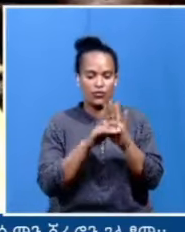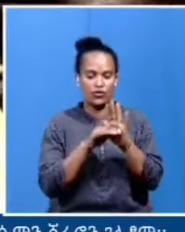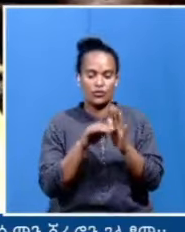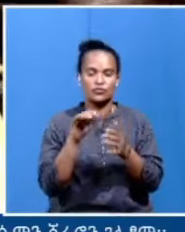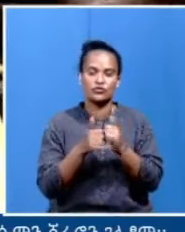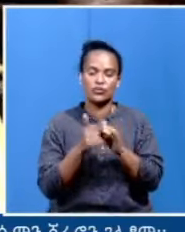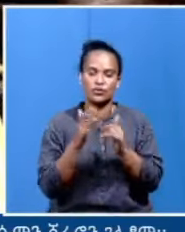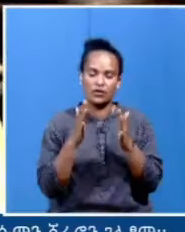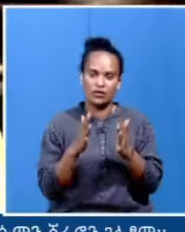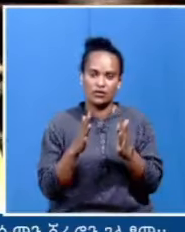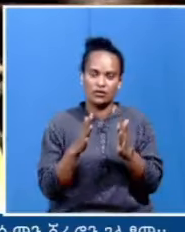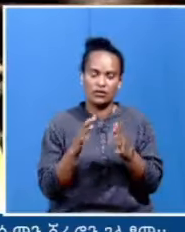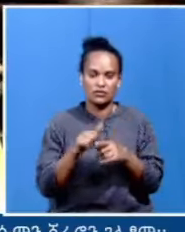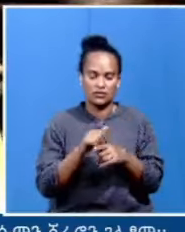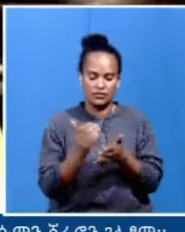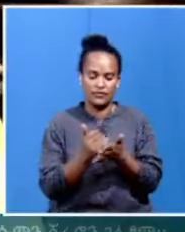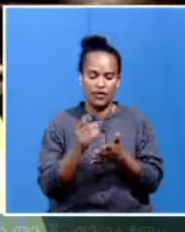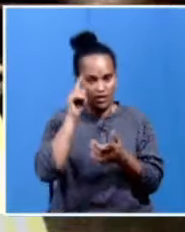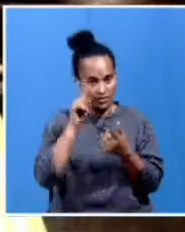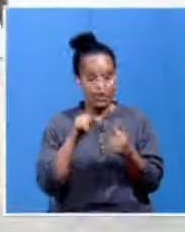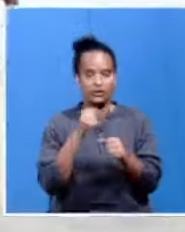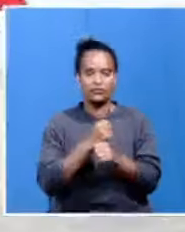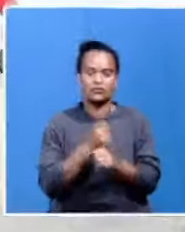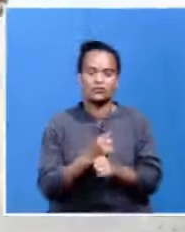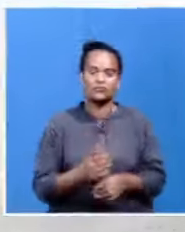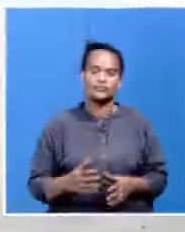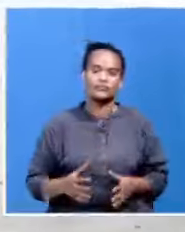ዝሳተፉ ስፖርተኛታት ኣሰልጠንቲ ንምፍራይ ኢና ዓሊምና ንሰርሕ ዘለና።